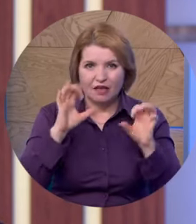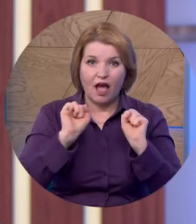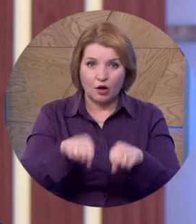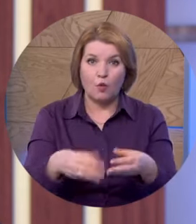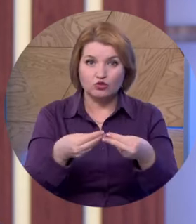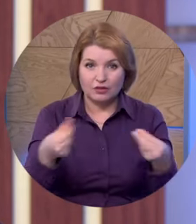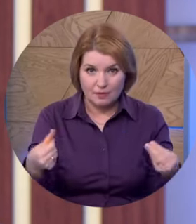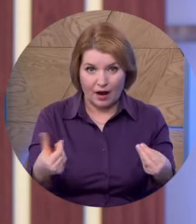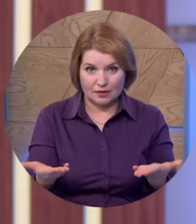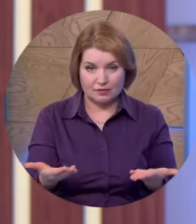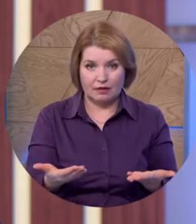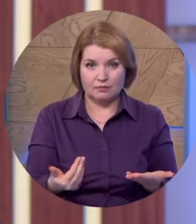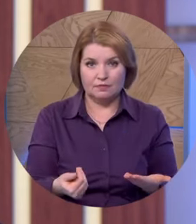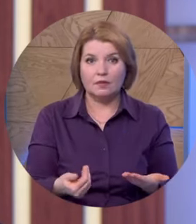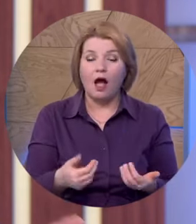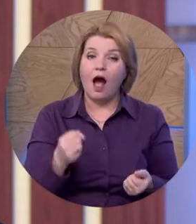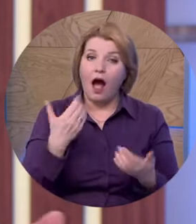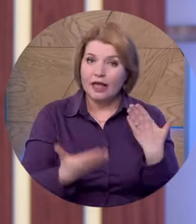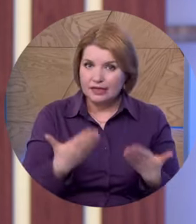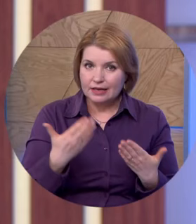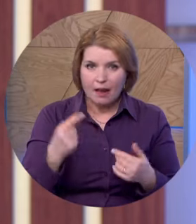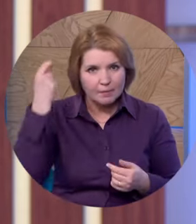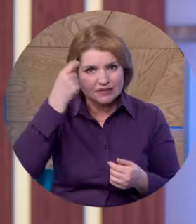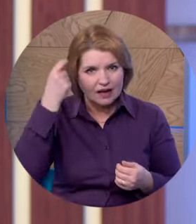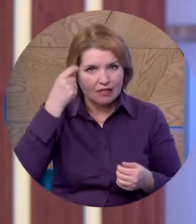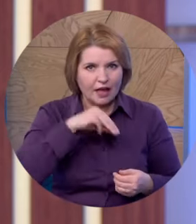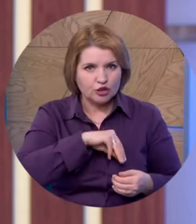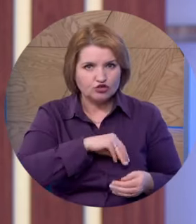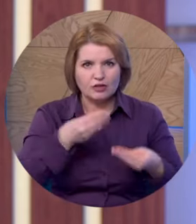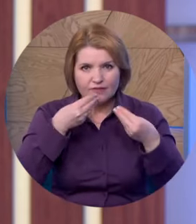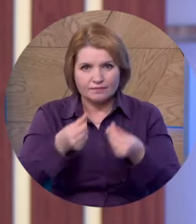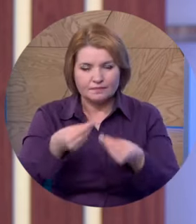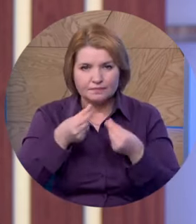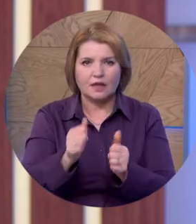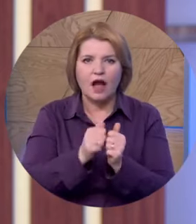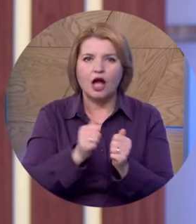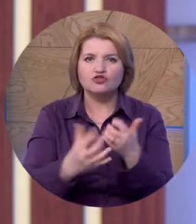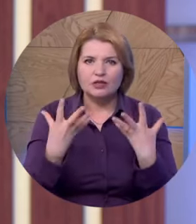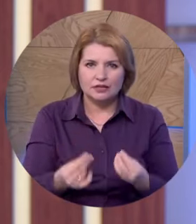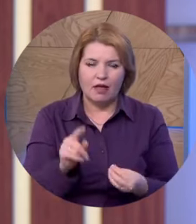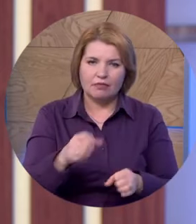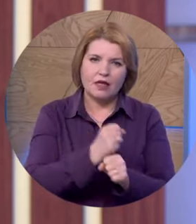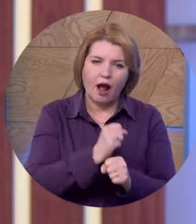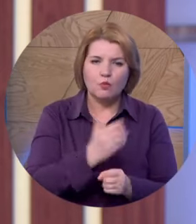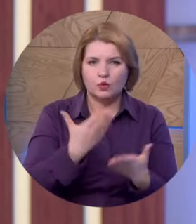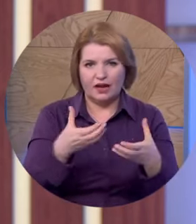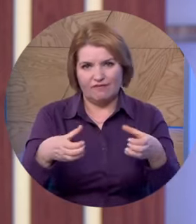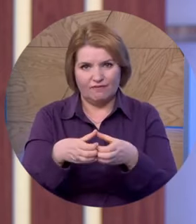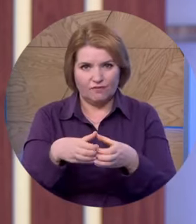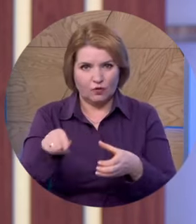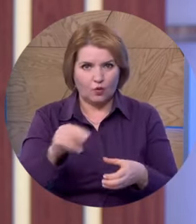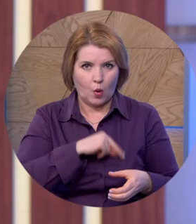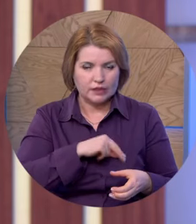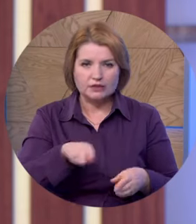общем-то, не нанести травму. Такую травму, да. А если психологическое воздействие оказывается на нас каждый день, в семье, на работе или где-то в коллективе, это может принести